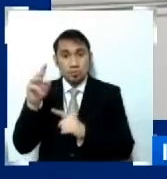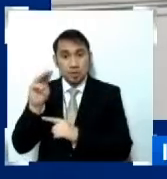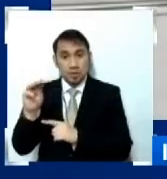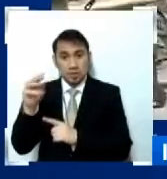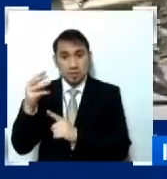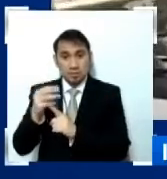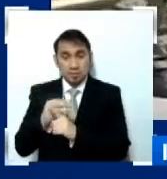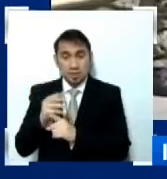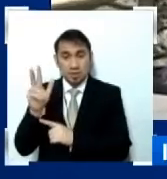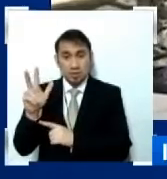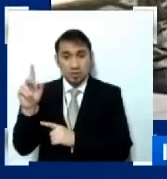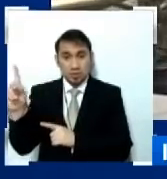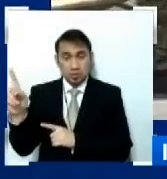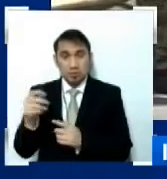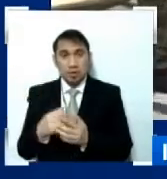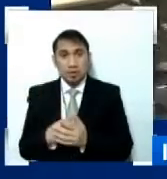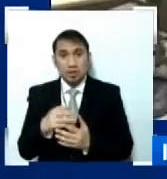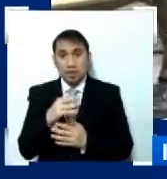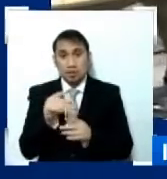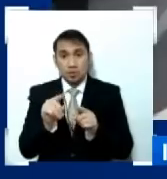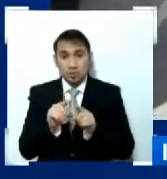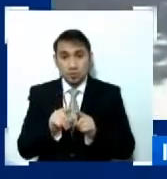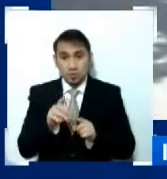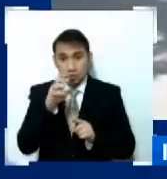din ang border restrictions.